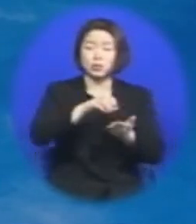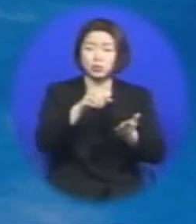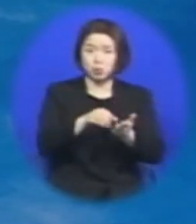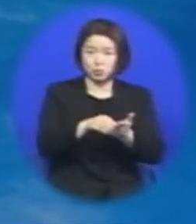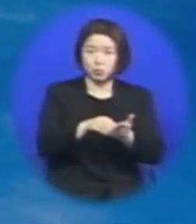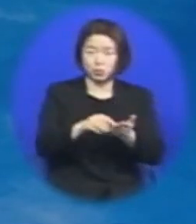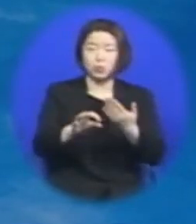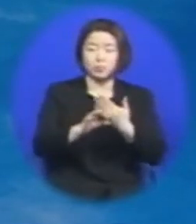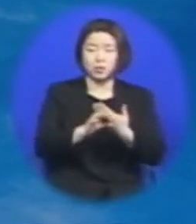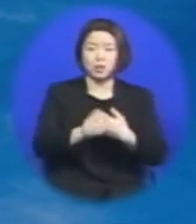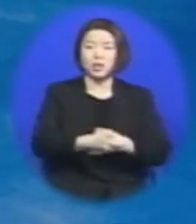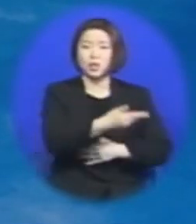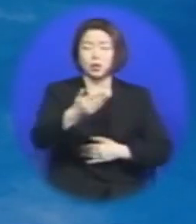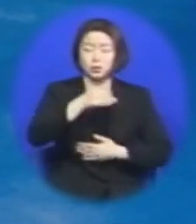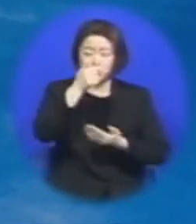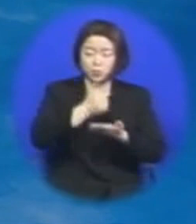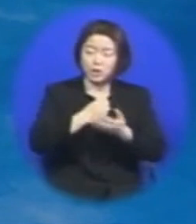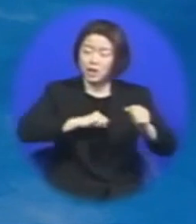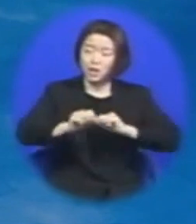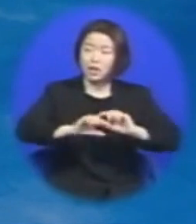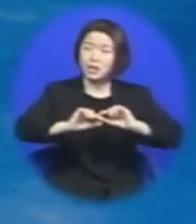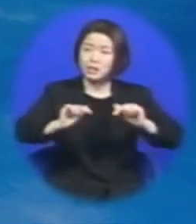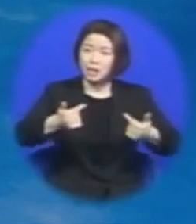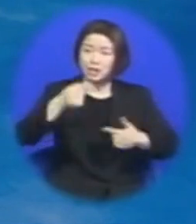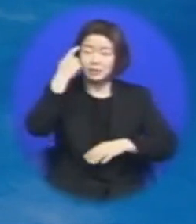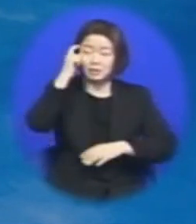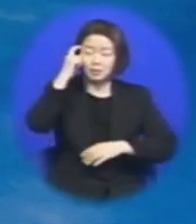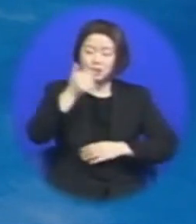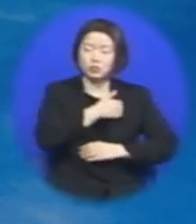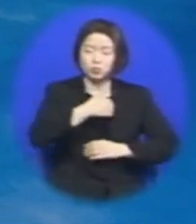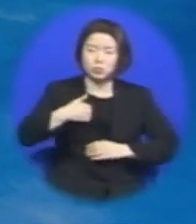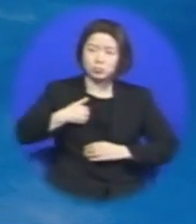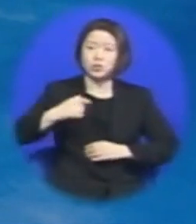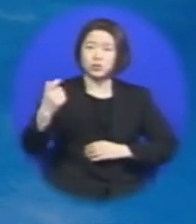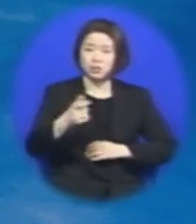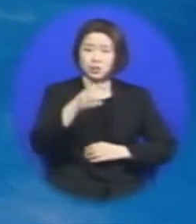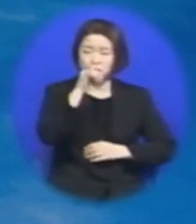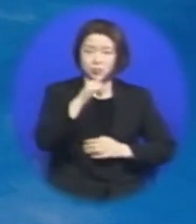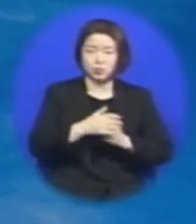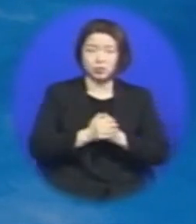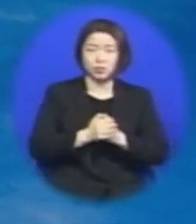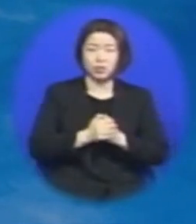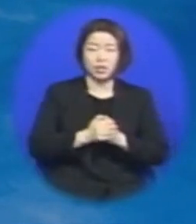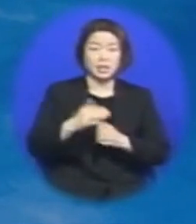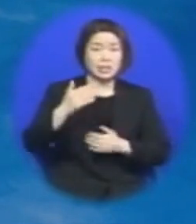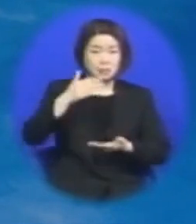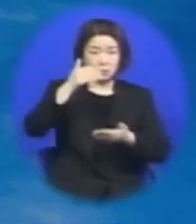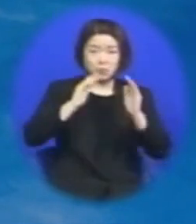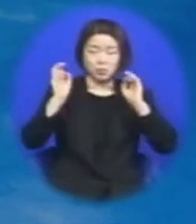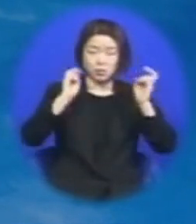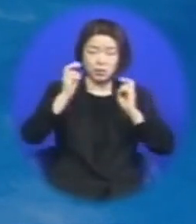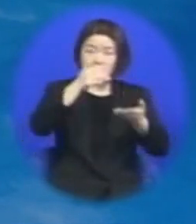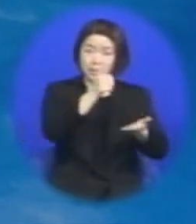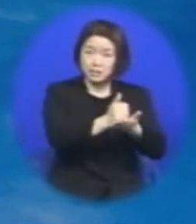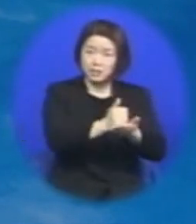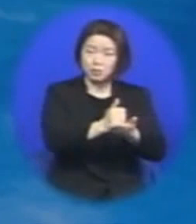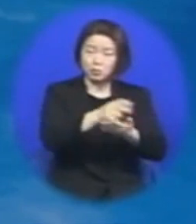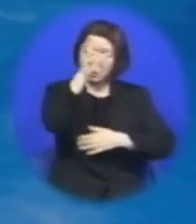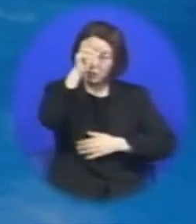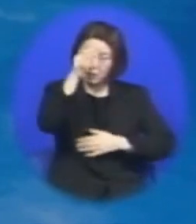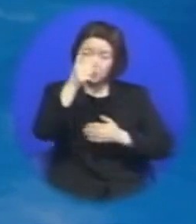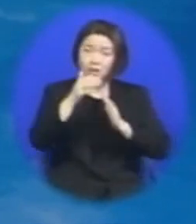능력이 있습니다 사장님이 마시라고 하면 마시겠습니까 경찰관이 마시라 그러면 마시겠습니까 아